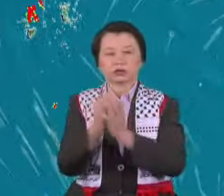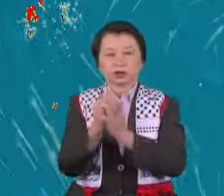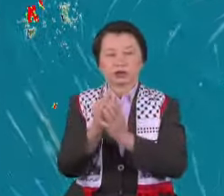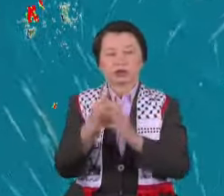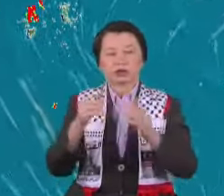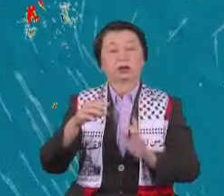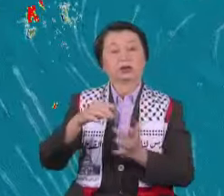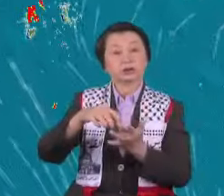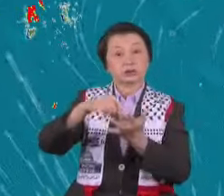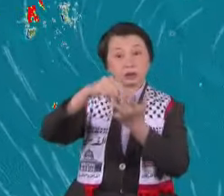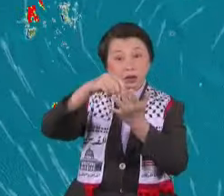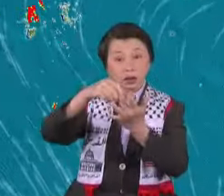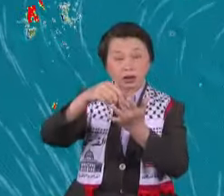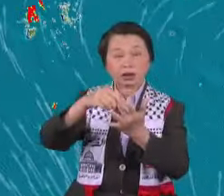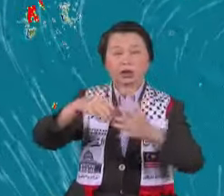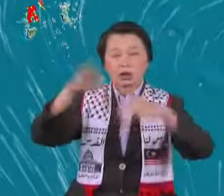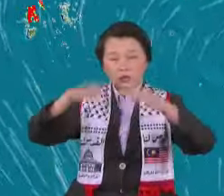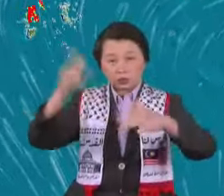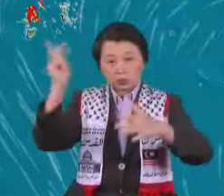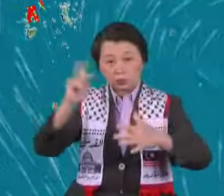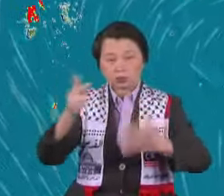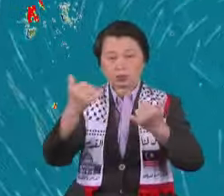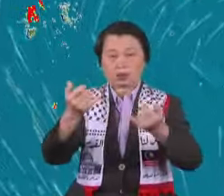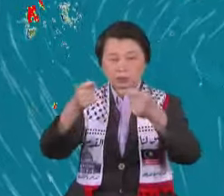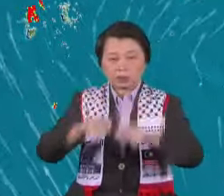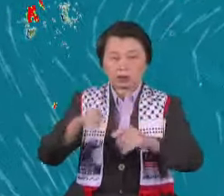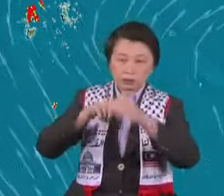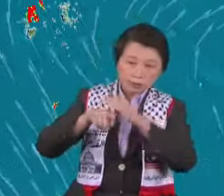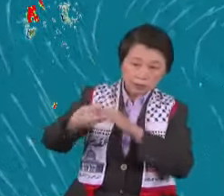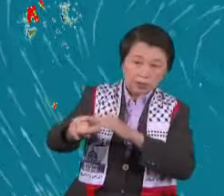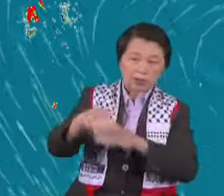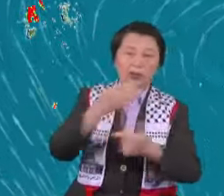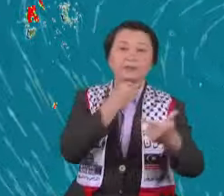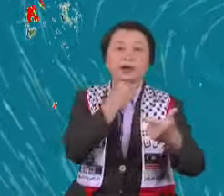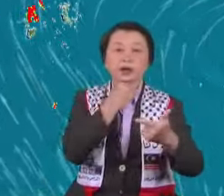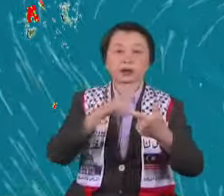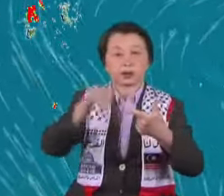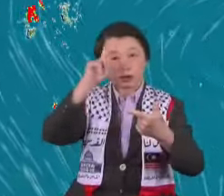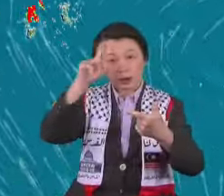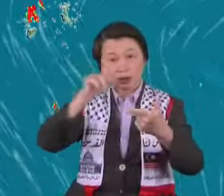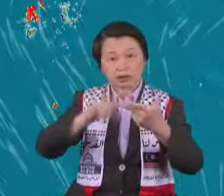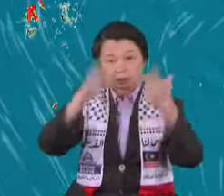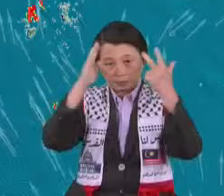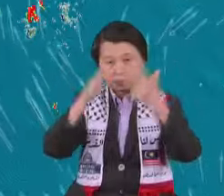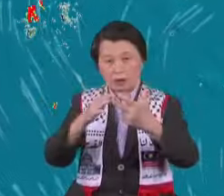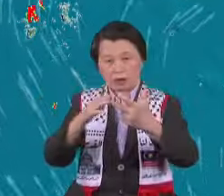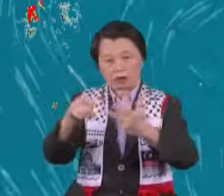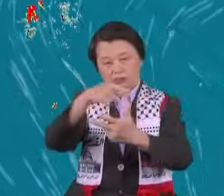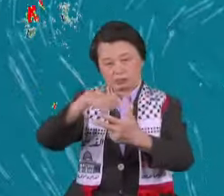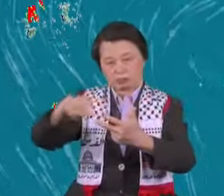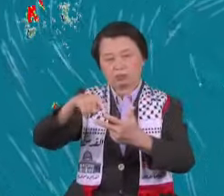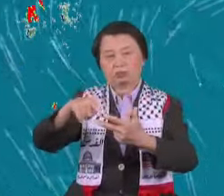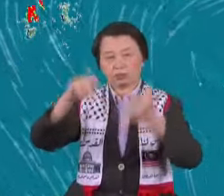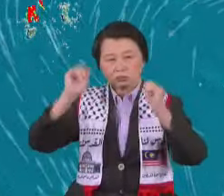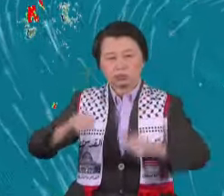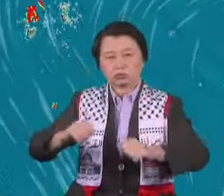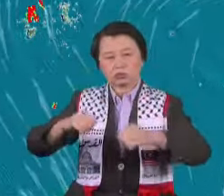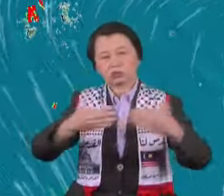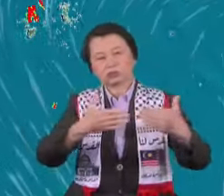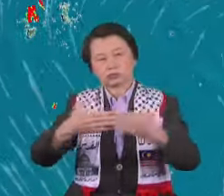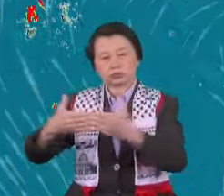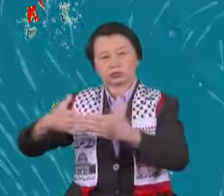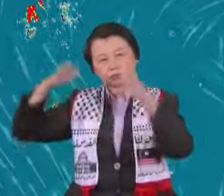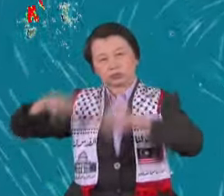sekarang, kecuali ribut petir yang kini sedang berlaku di pedalaman Perak, Kelantan dan juga Pahang yang dijangka mampu untuk